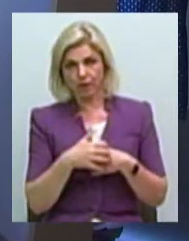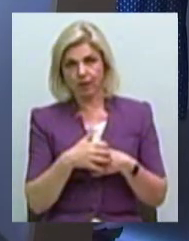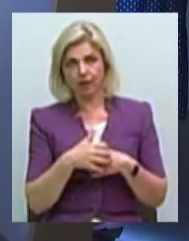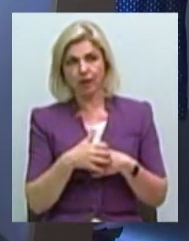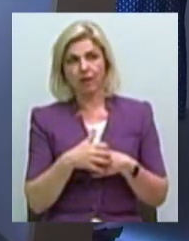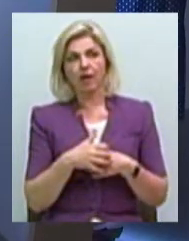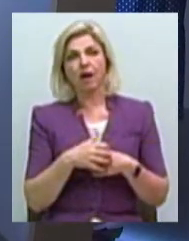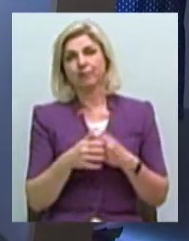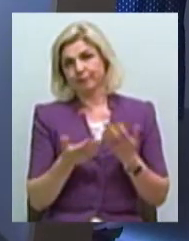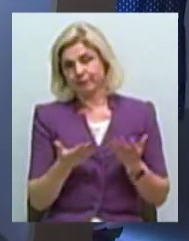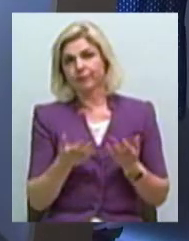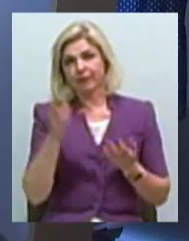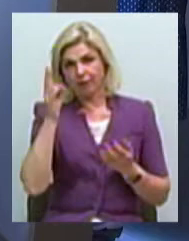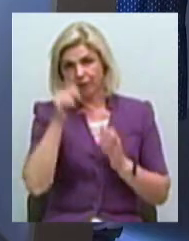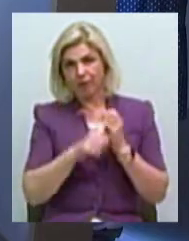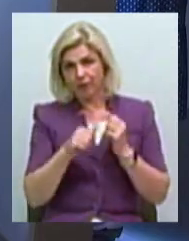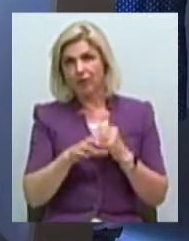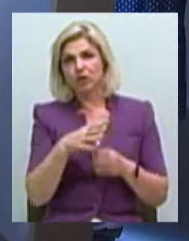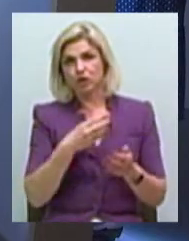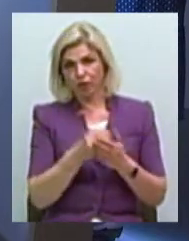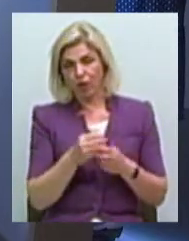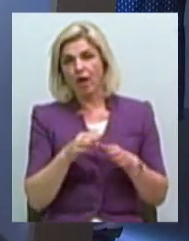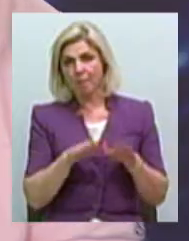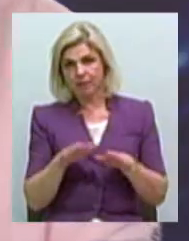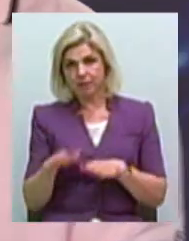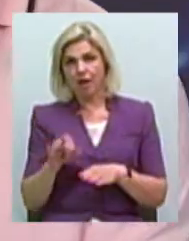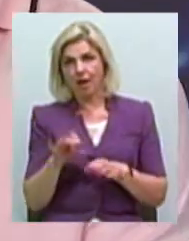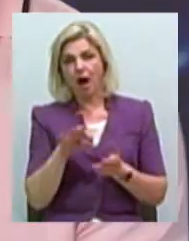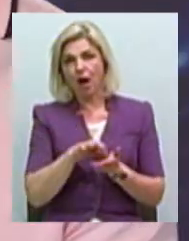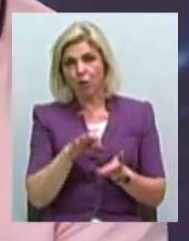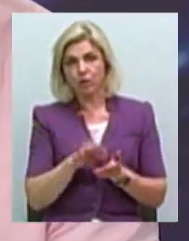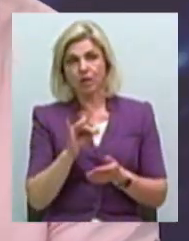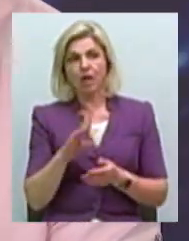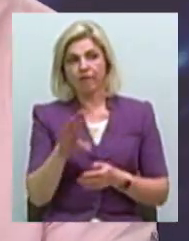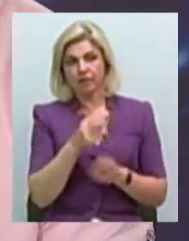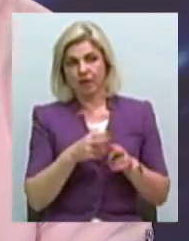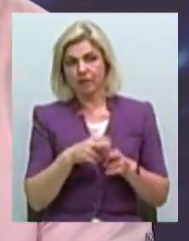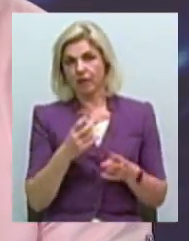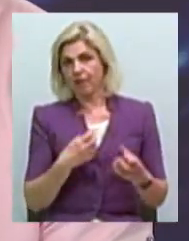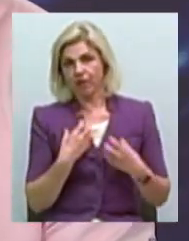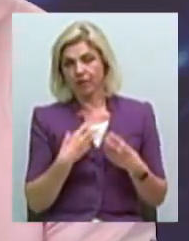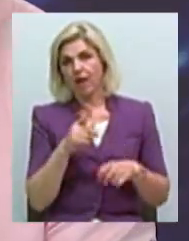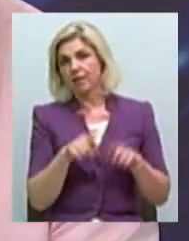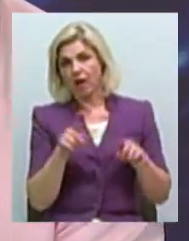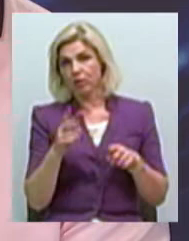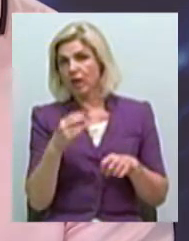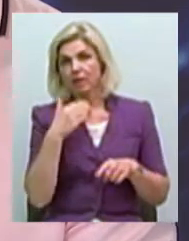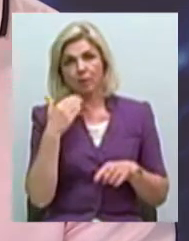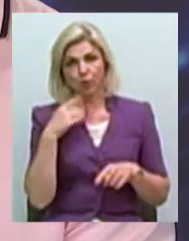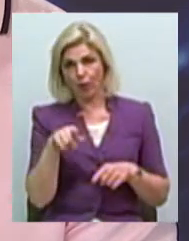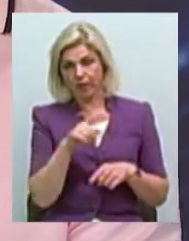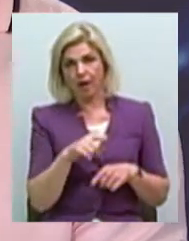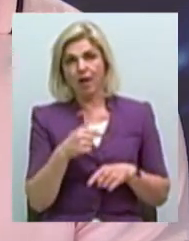силу своей природы, там ходят так же самые те же колеса. Но это, как говорится, многих там волновало, даже не многих, некоторых, не многих, как говорится.